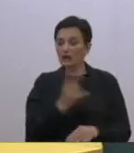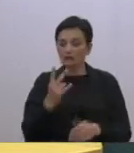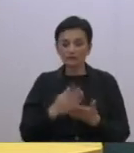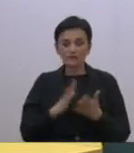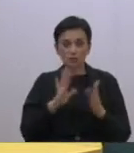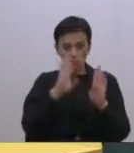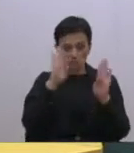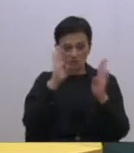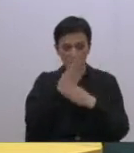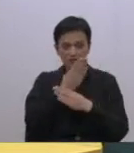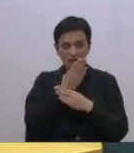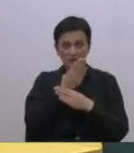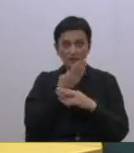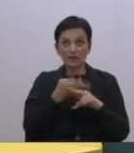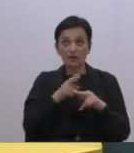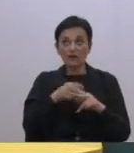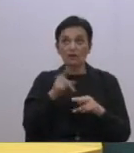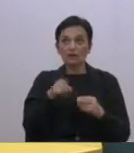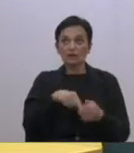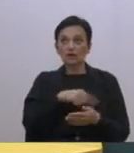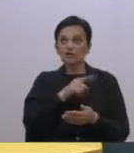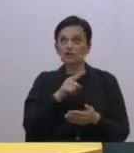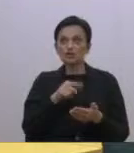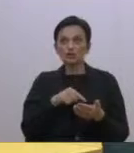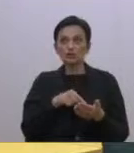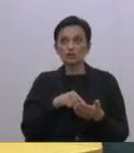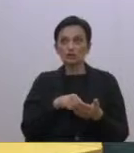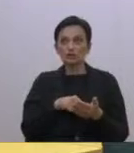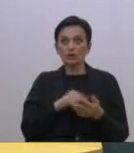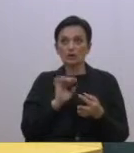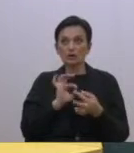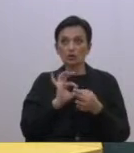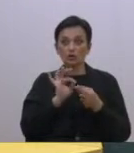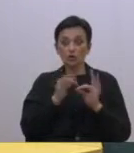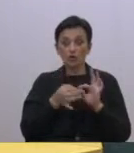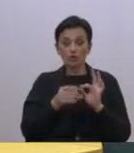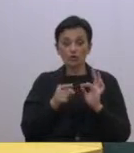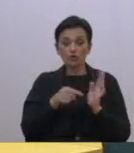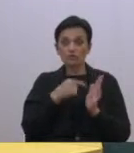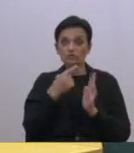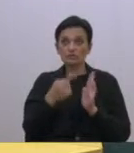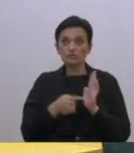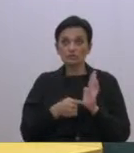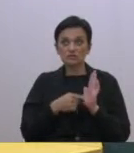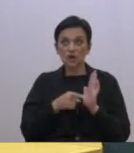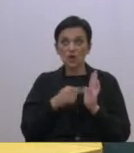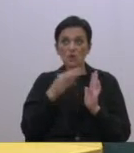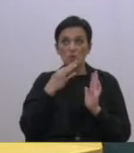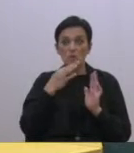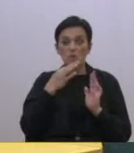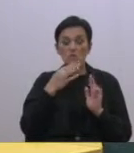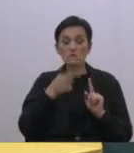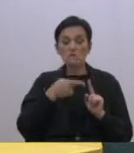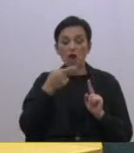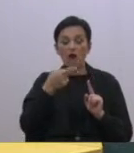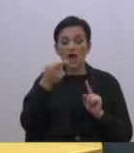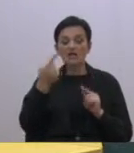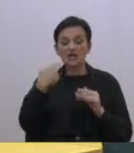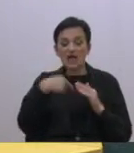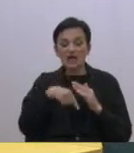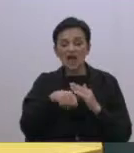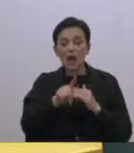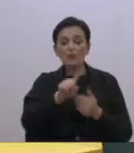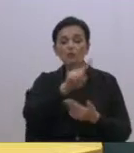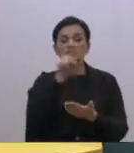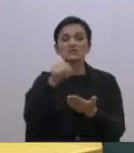და ამ საკითხიდან, აი ამ კონკრეტული საკითხიდან ალბათ მერე უკვე გამომდინარეობს აი შემდეგი საკითხი,